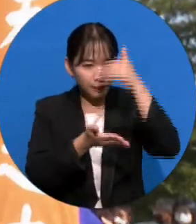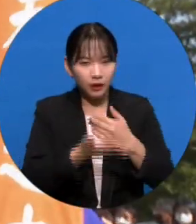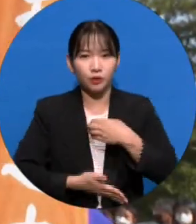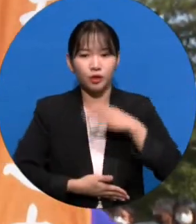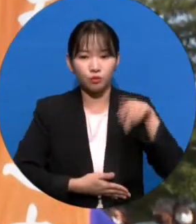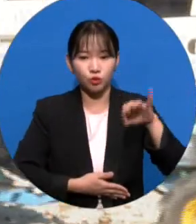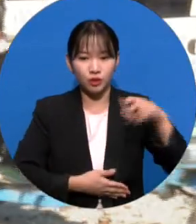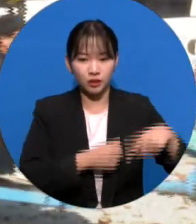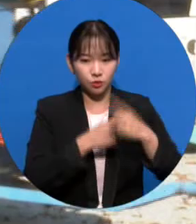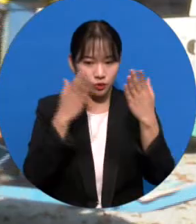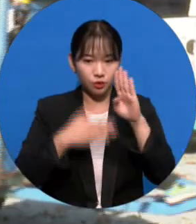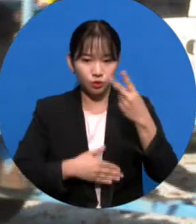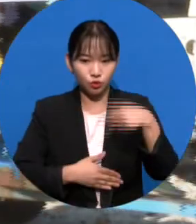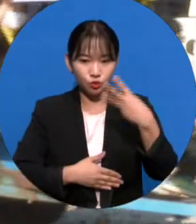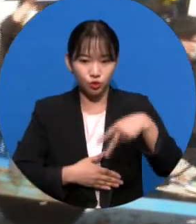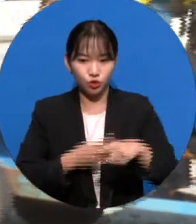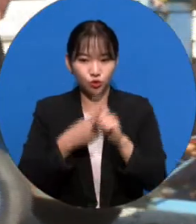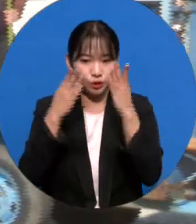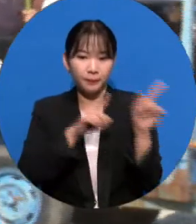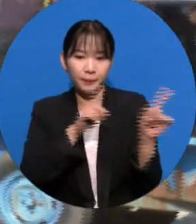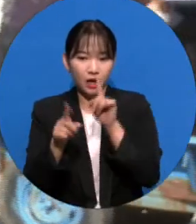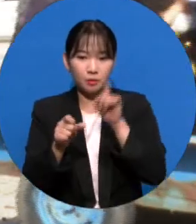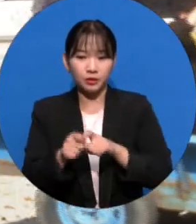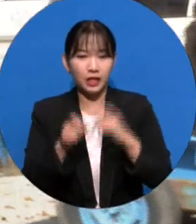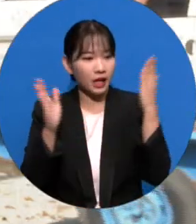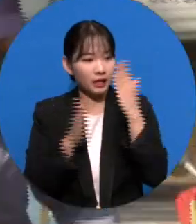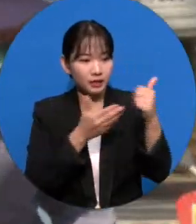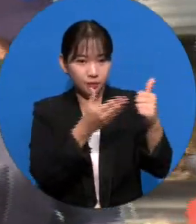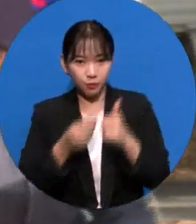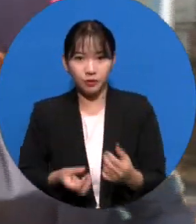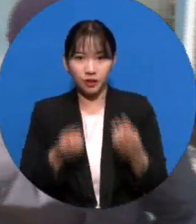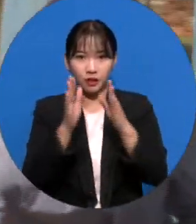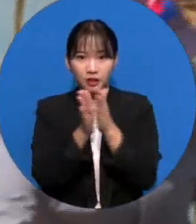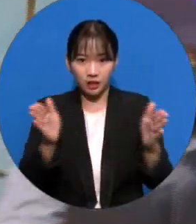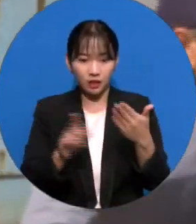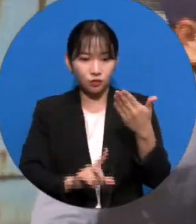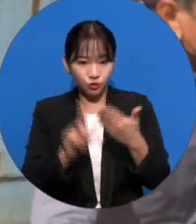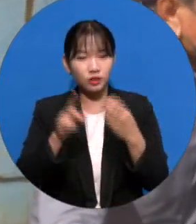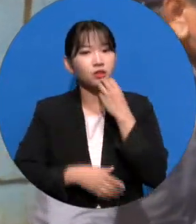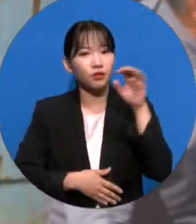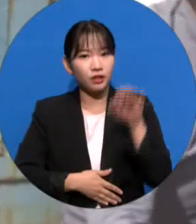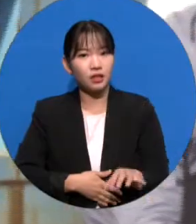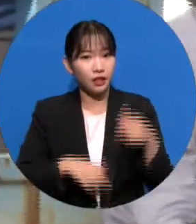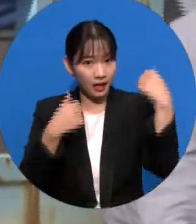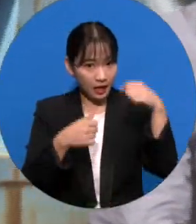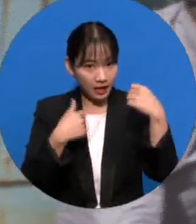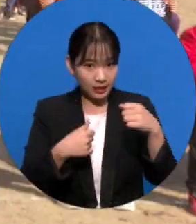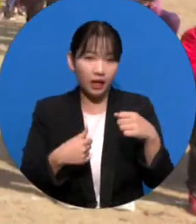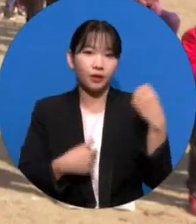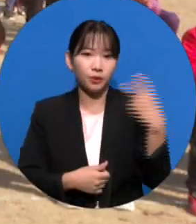주도한 투어 두려운 중 학교를 살리기 위해 이번 착색 모심 캠페인을 시작으로 보는 부의 서울에서 퍼포먼스 수업